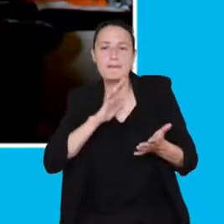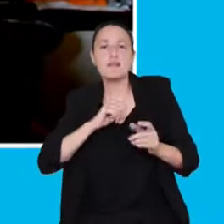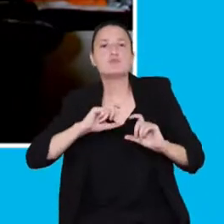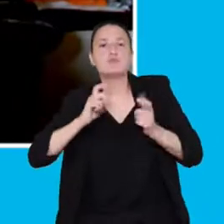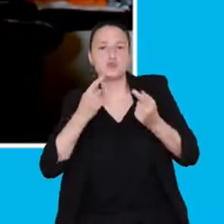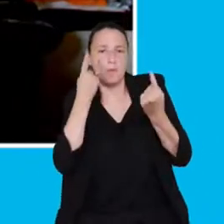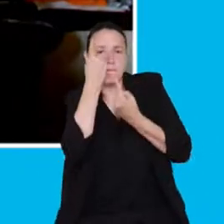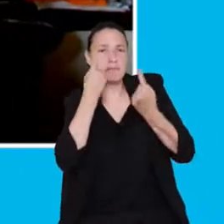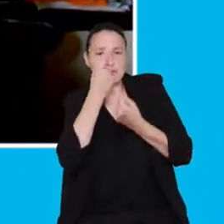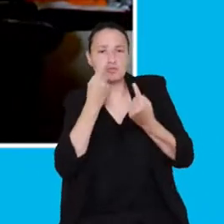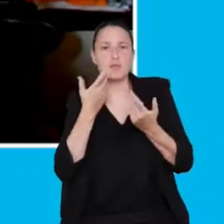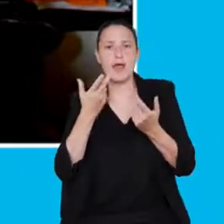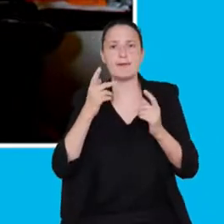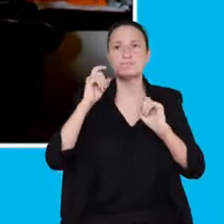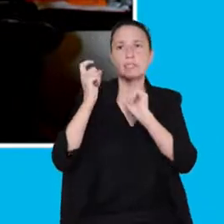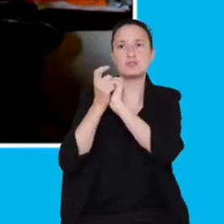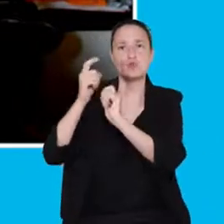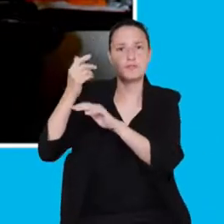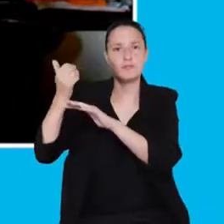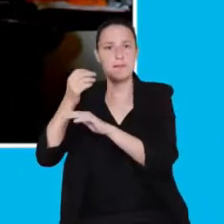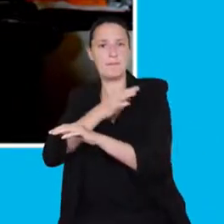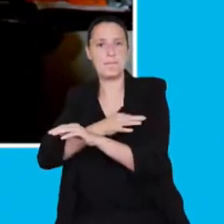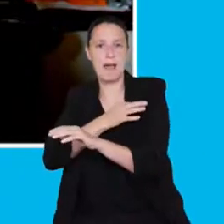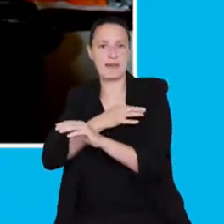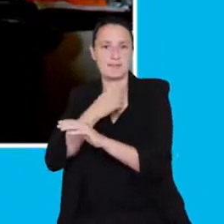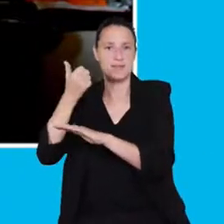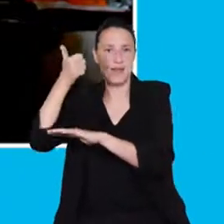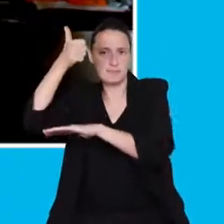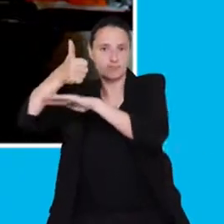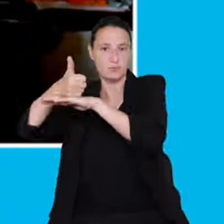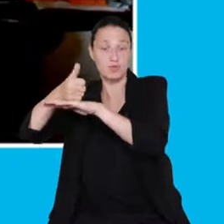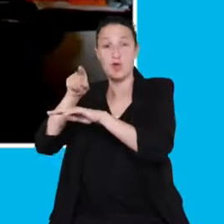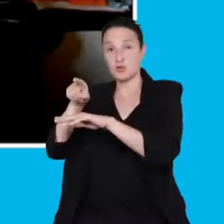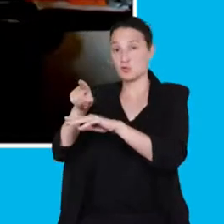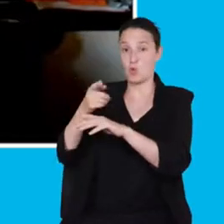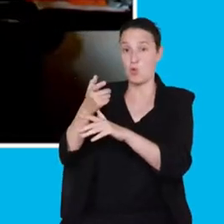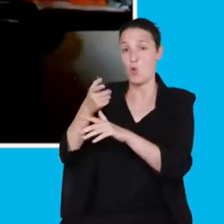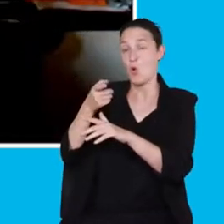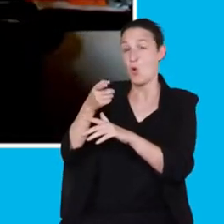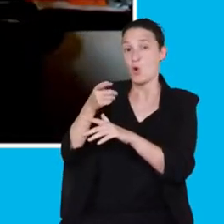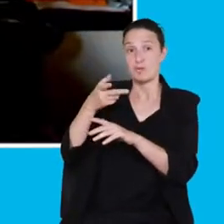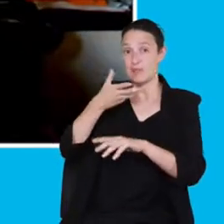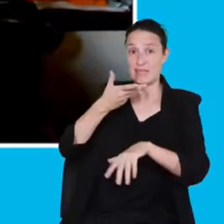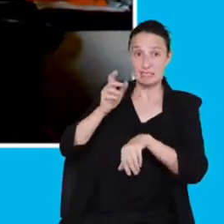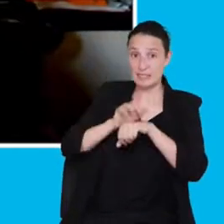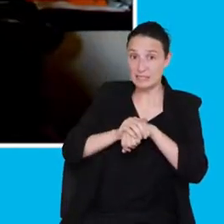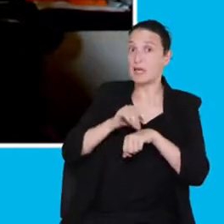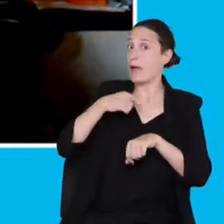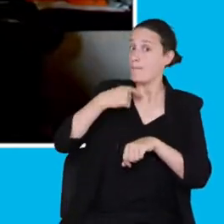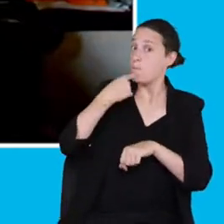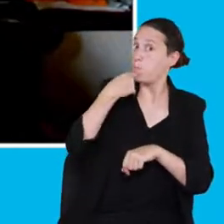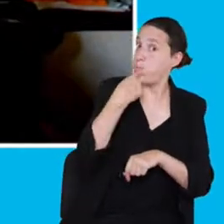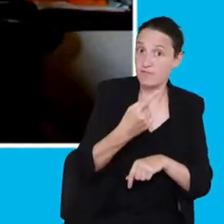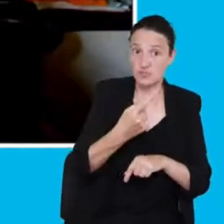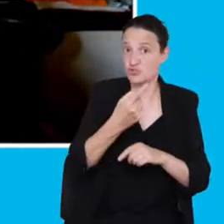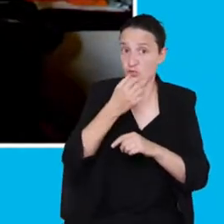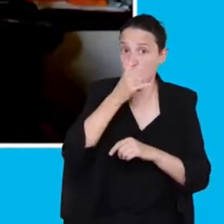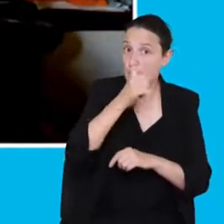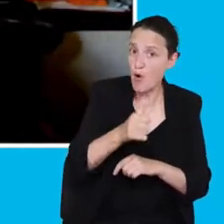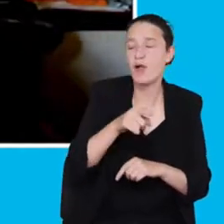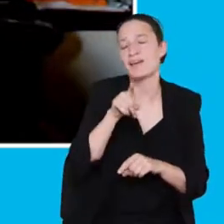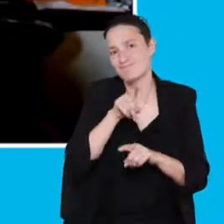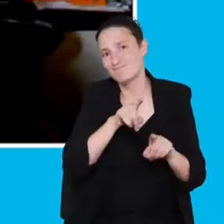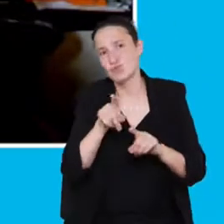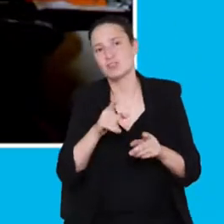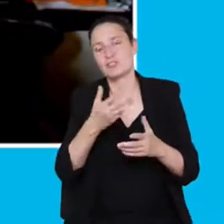nie leżących w ideologii partii rządzącej, no to już właściwie jest gorzej niż ustrój niedemokratyczny, to jest jednak